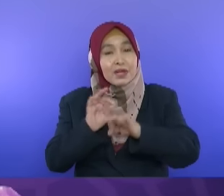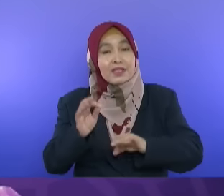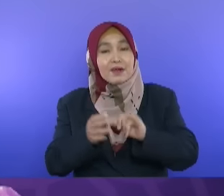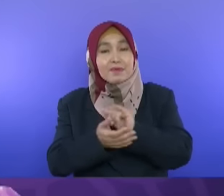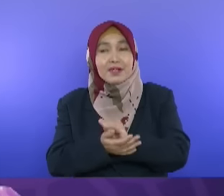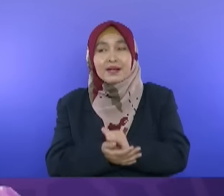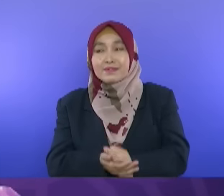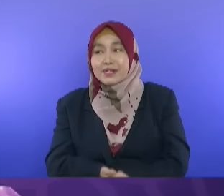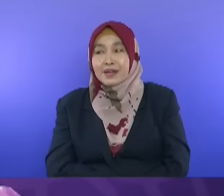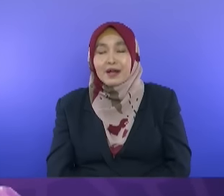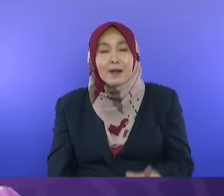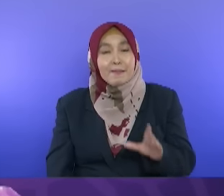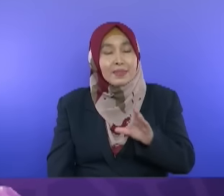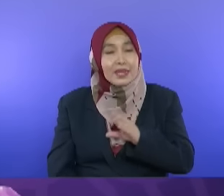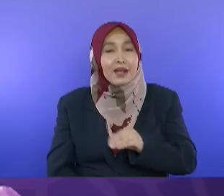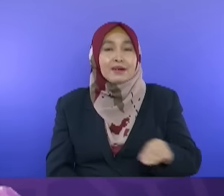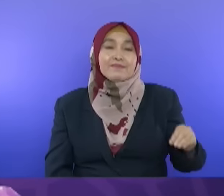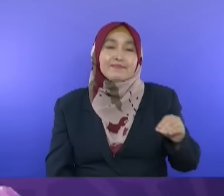Barakallah